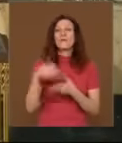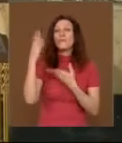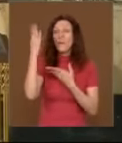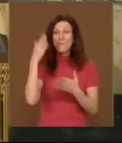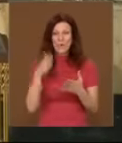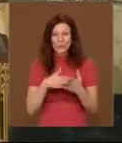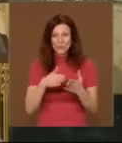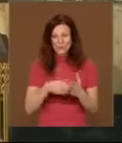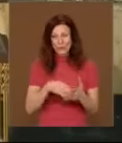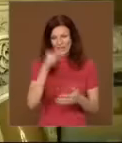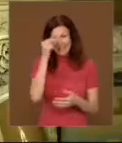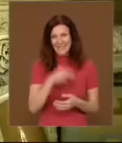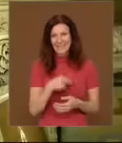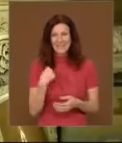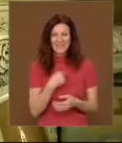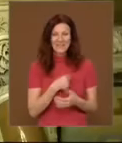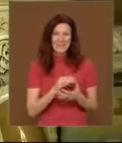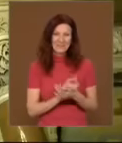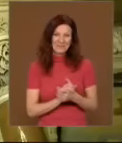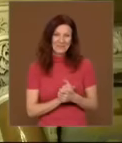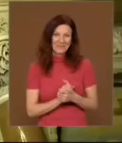богослужението на църквата.